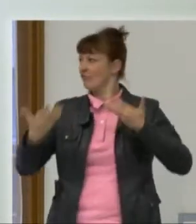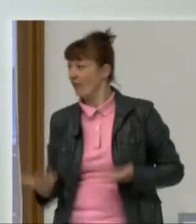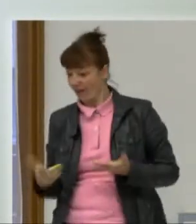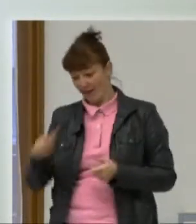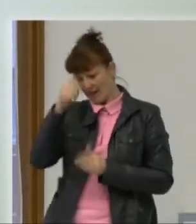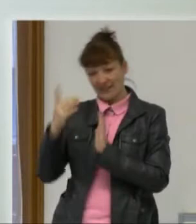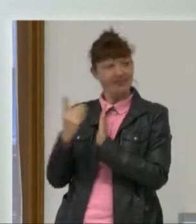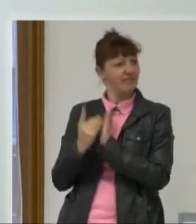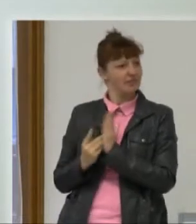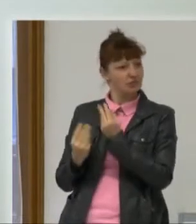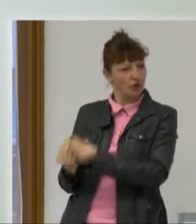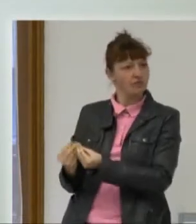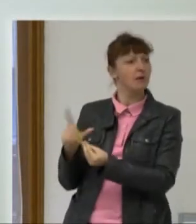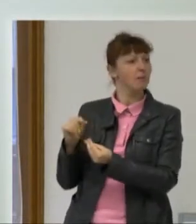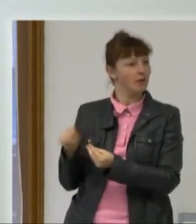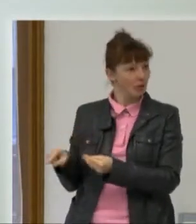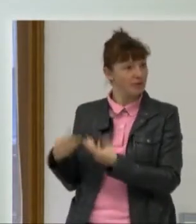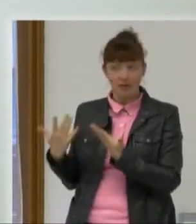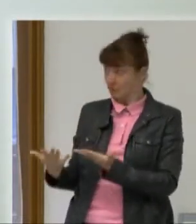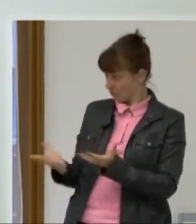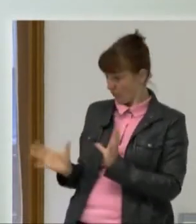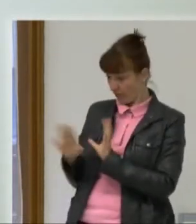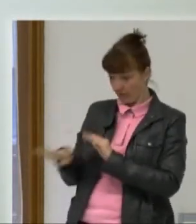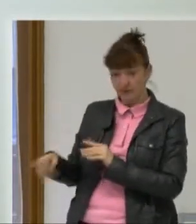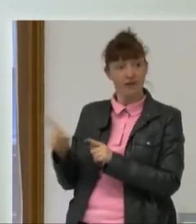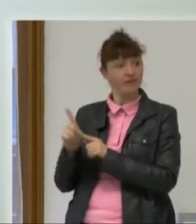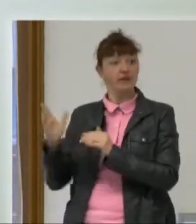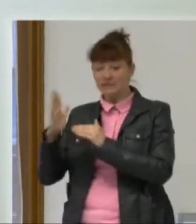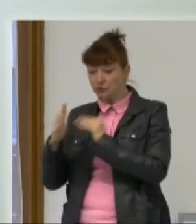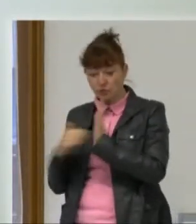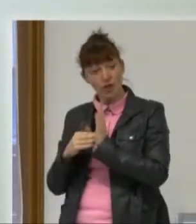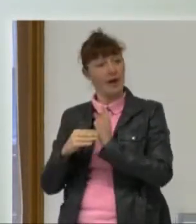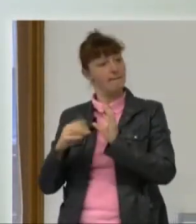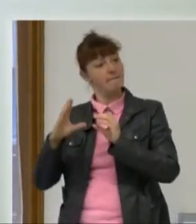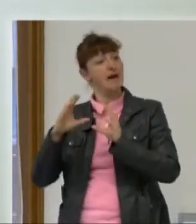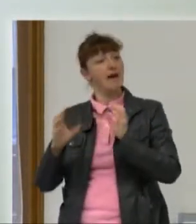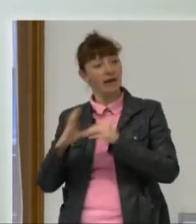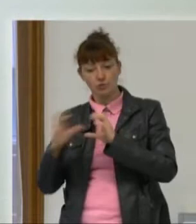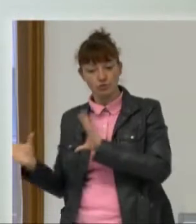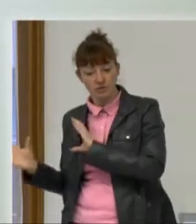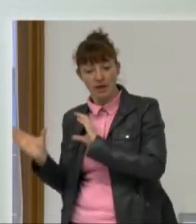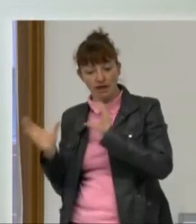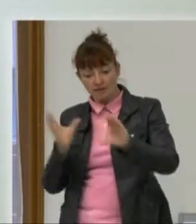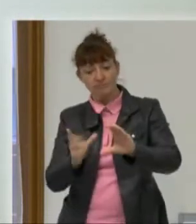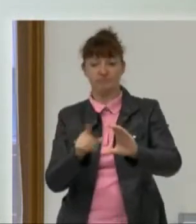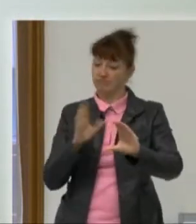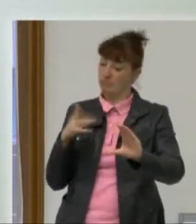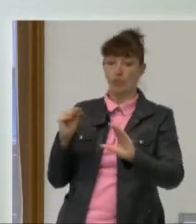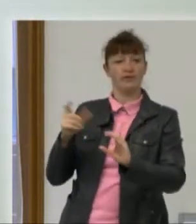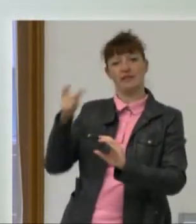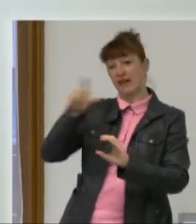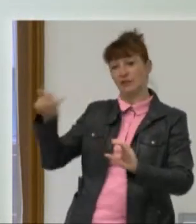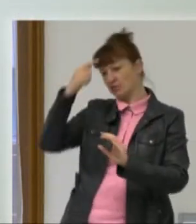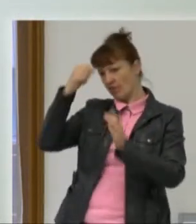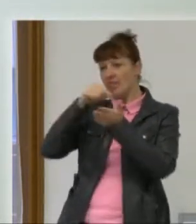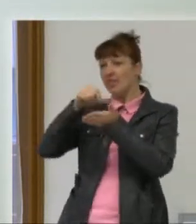diese Kinder könnte man eigentlich ohne individuelles Label mit systembezogenen Ressourcen sehr schnell die Kategorisierung abschaffen.